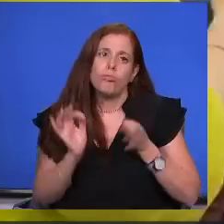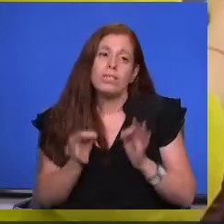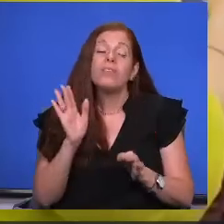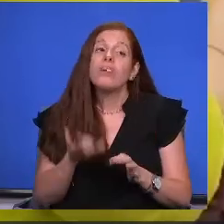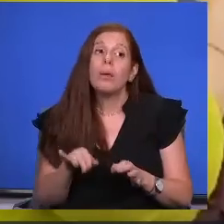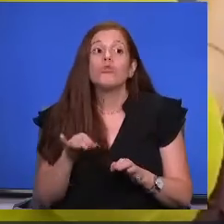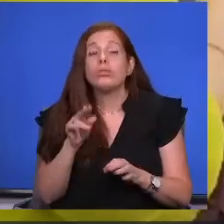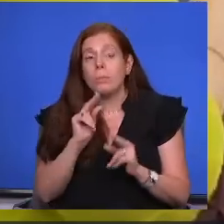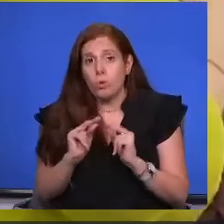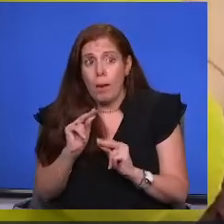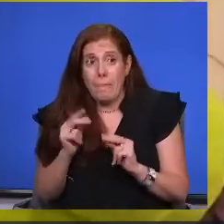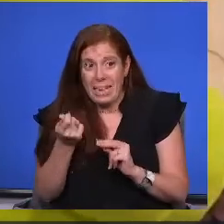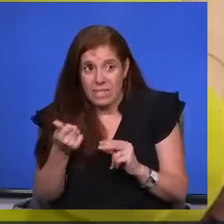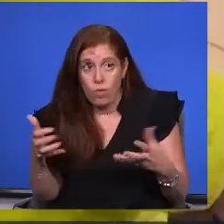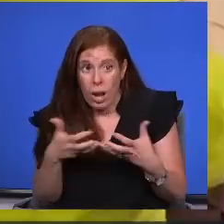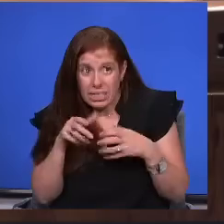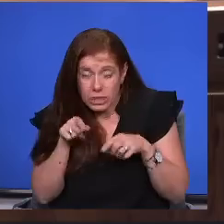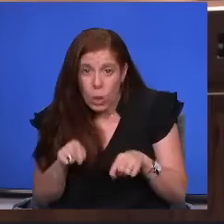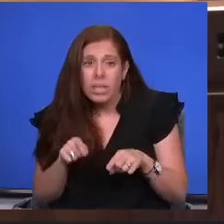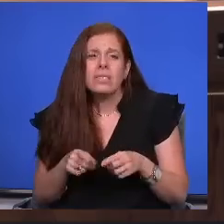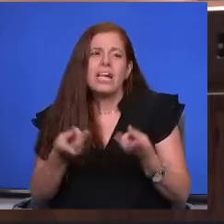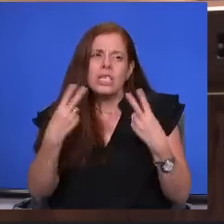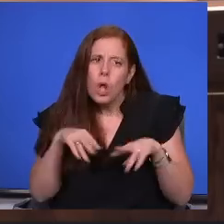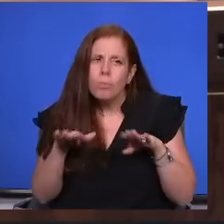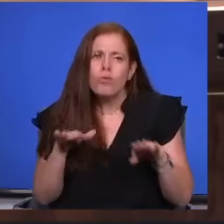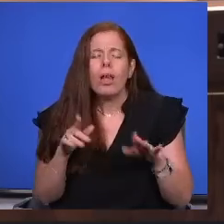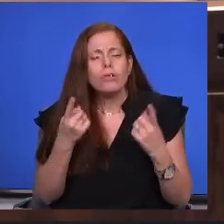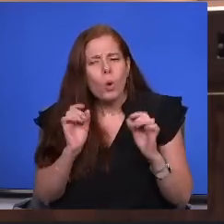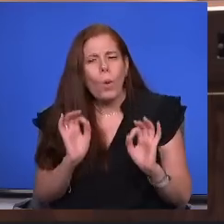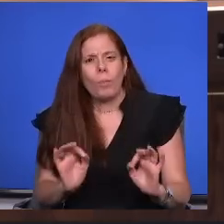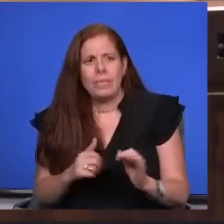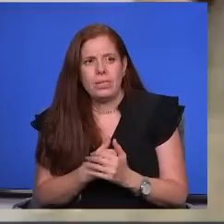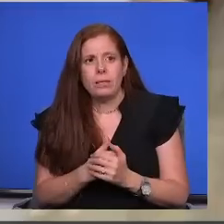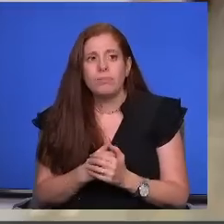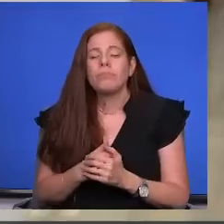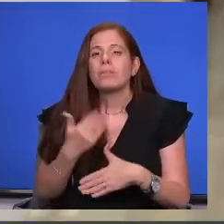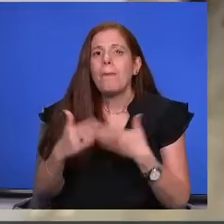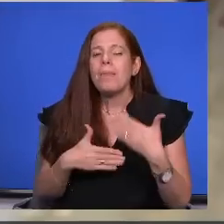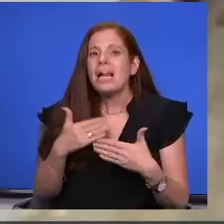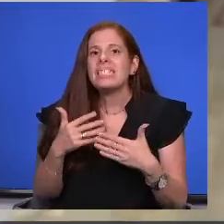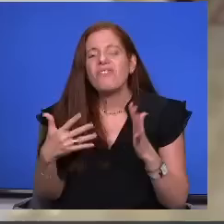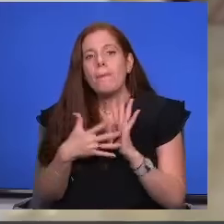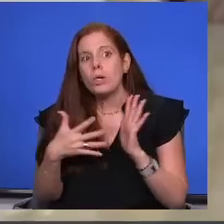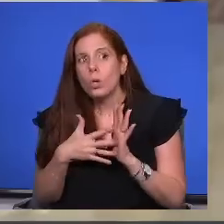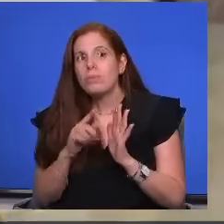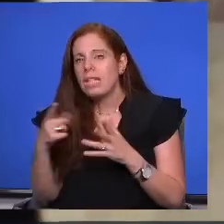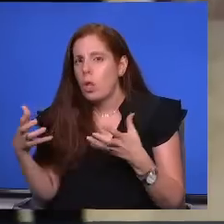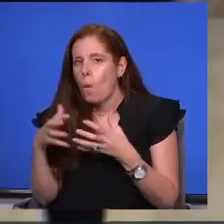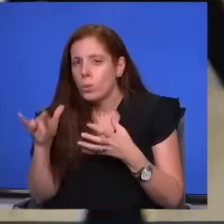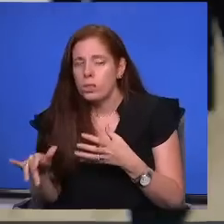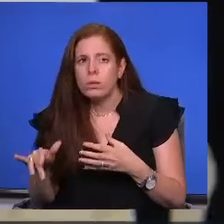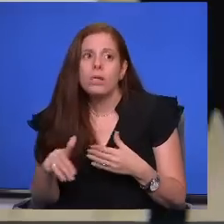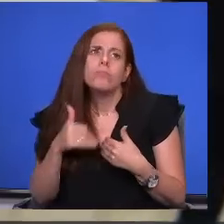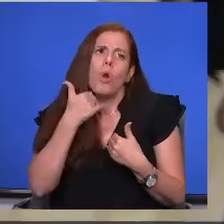צריך לחזור לממשלה, יש מקום, הכל בסדר. המהלך ספג ביקורת מצד האופוזיציה. לא טוב לקצץ לרוחב כי זה מעיד על חוסר